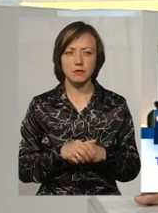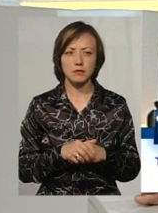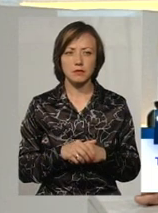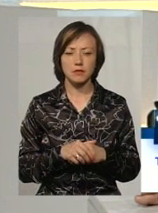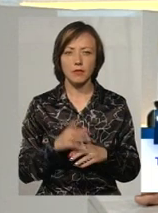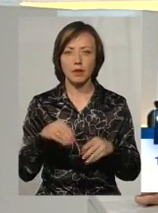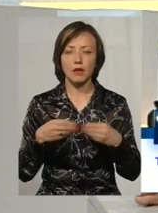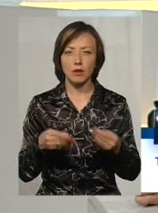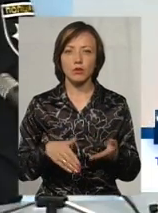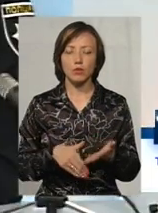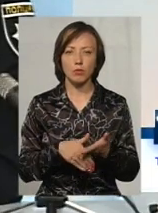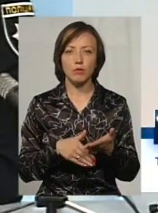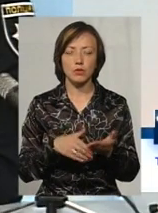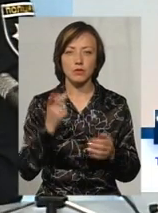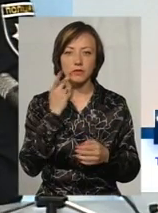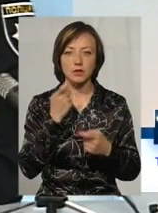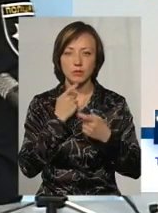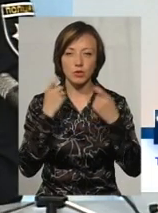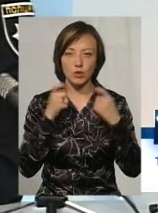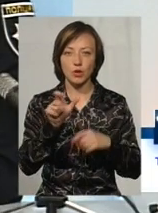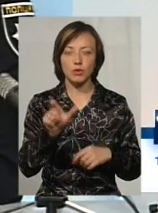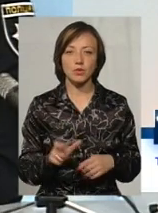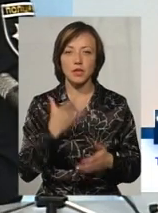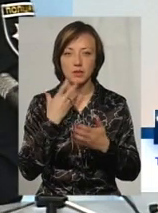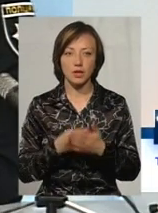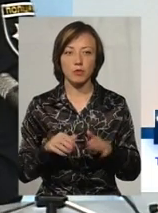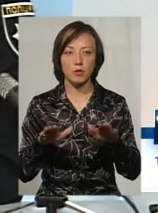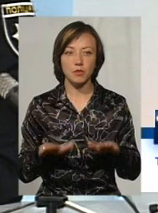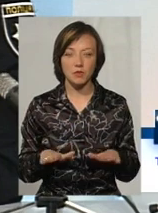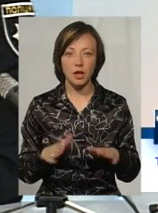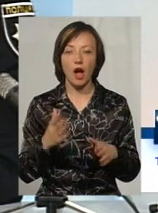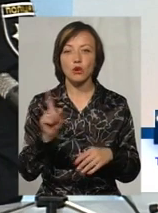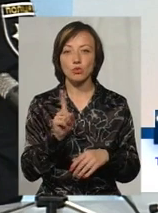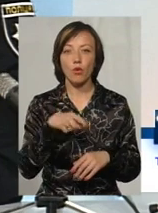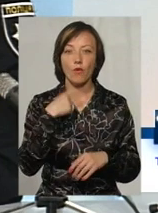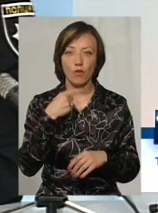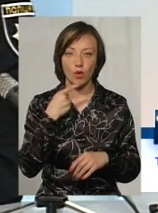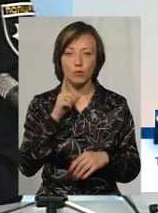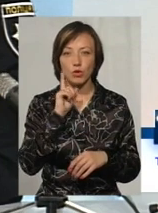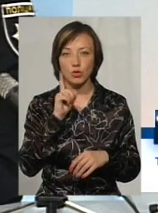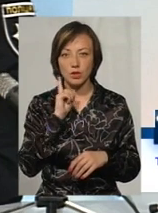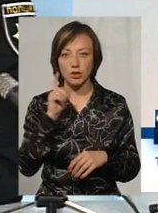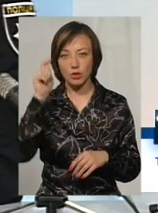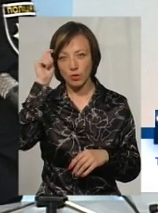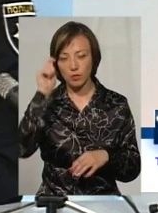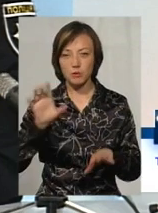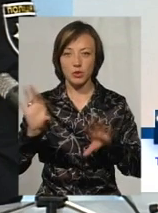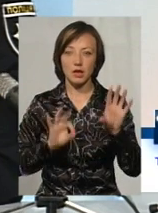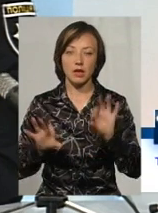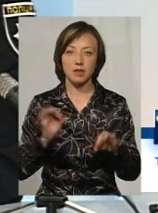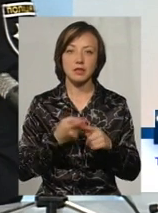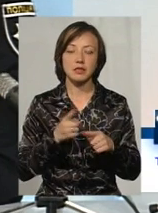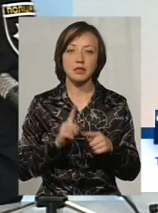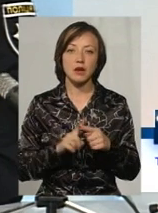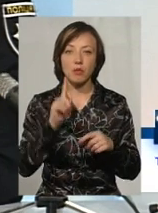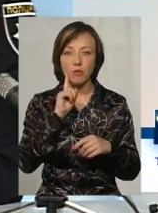Видно одразу, що люди на своєму місці. А далі говорять, що молоді там хлопці понабирали, ну то почекайте,